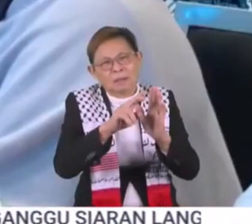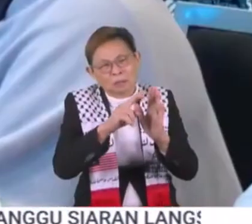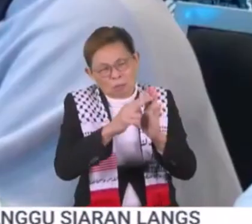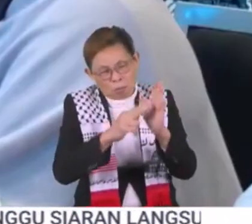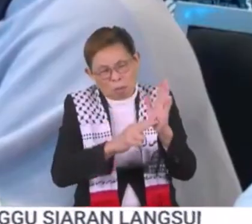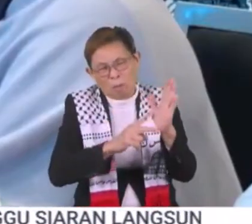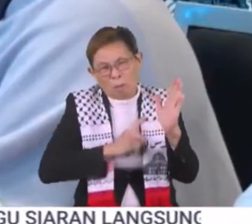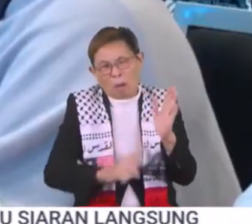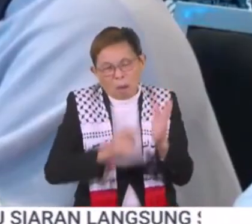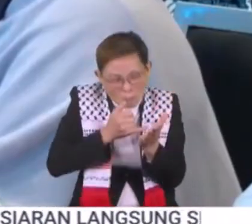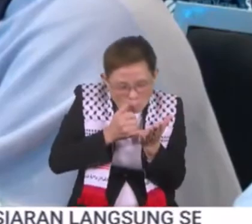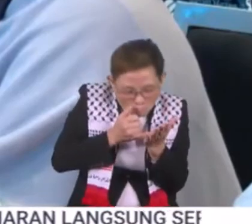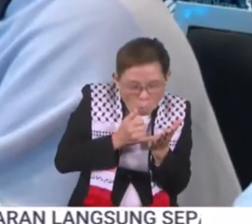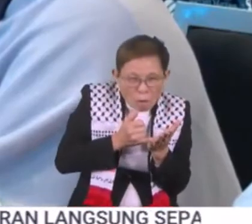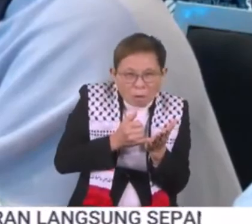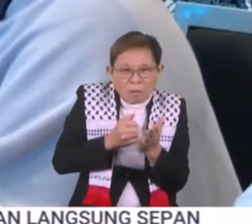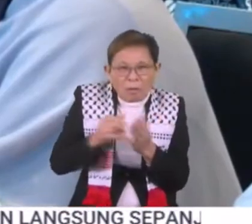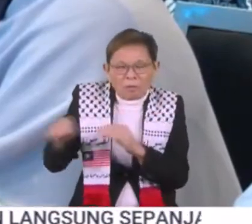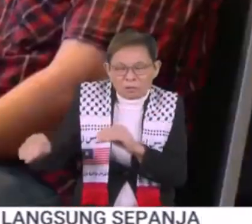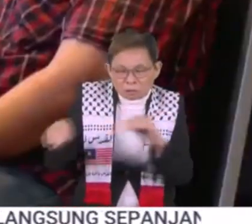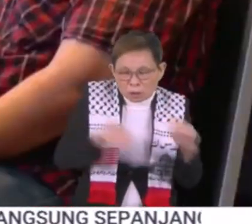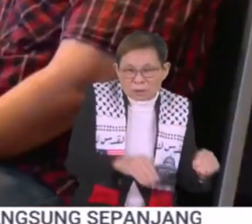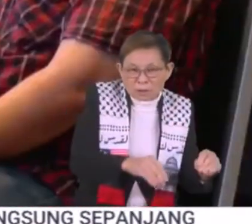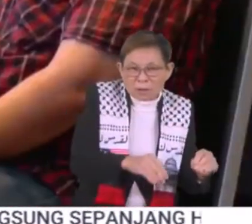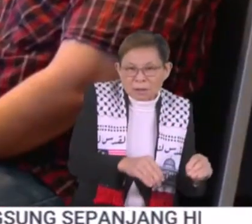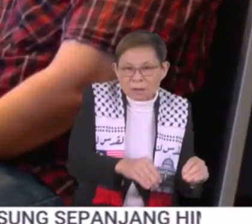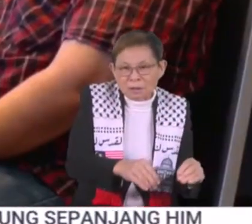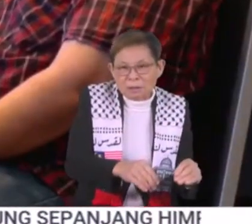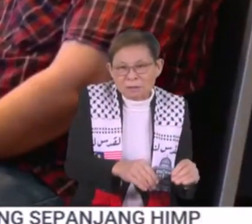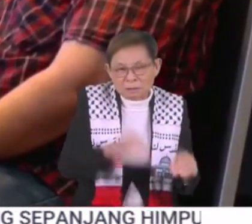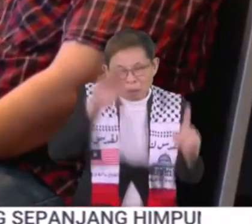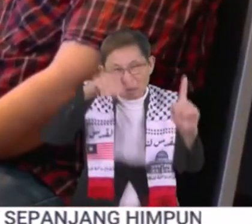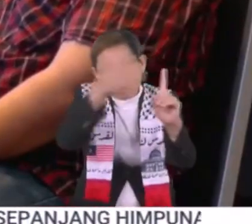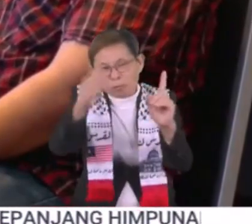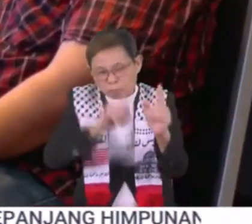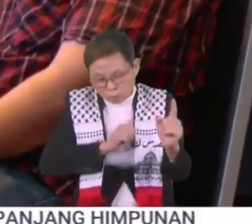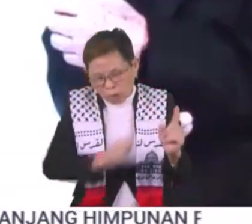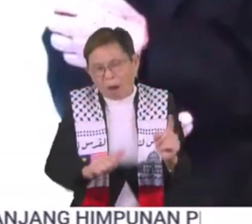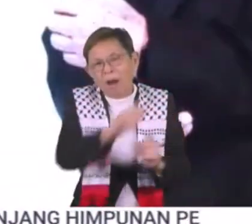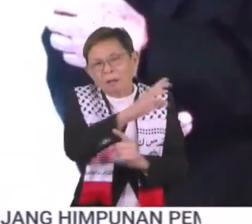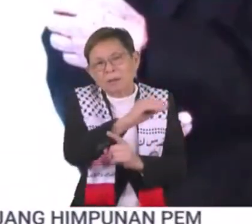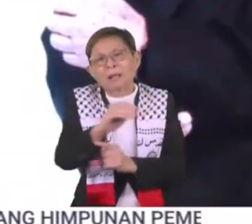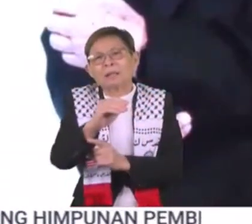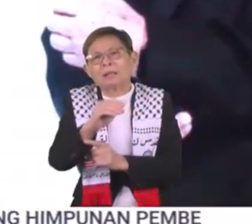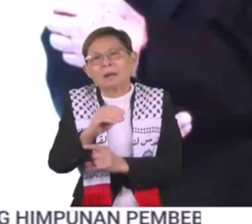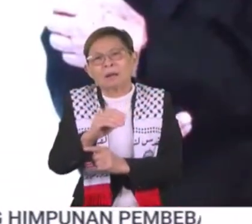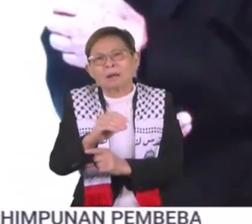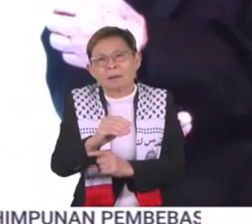termasuk penagihan dadah, transjantina, terpesong agama selain